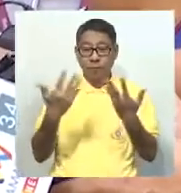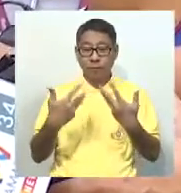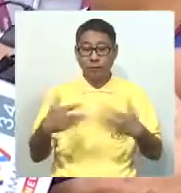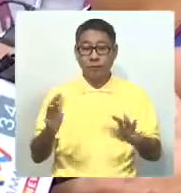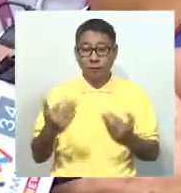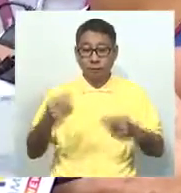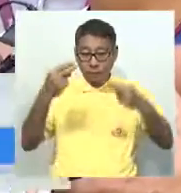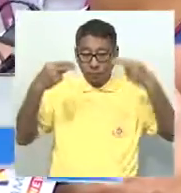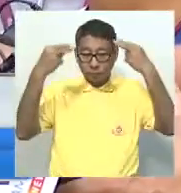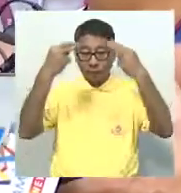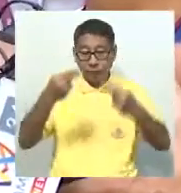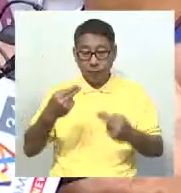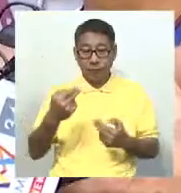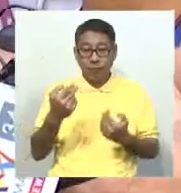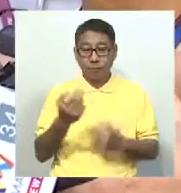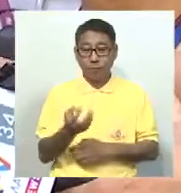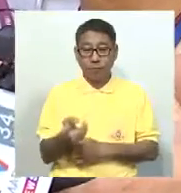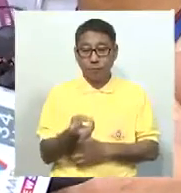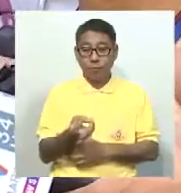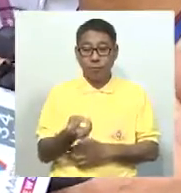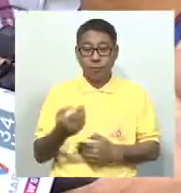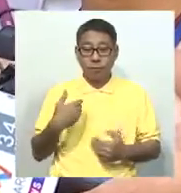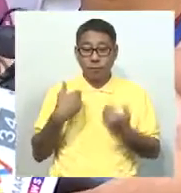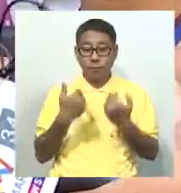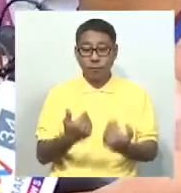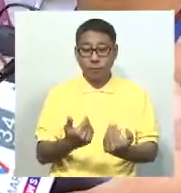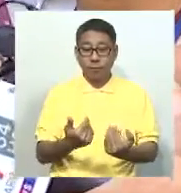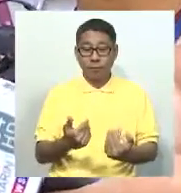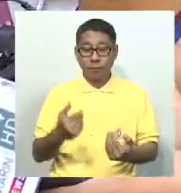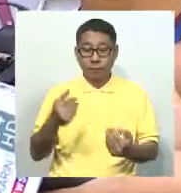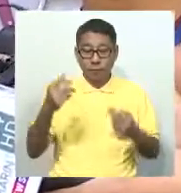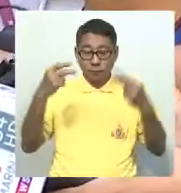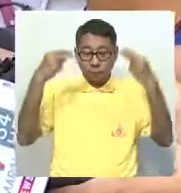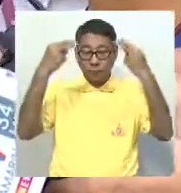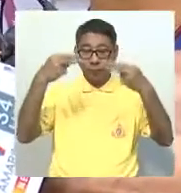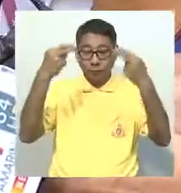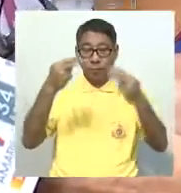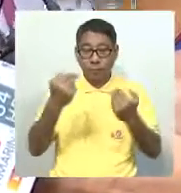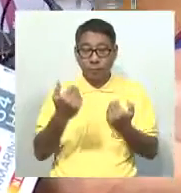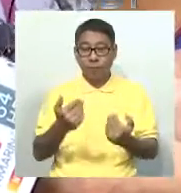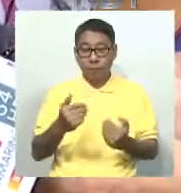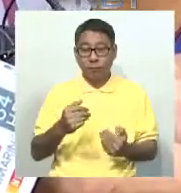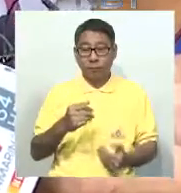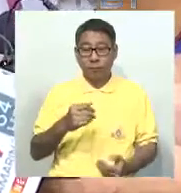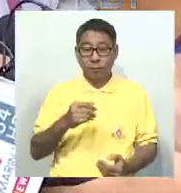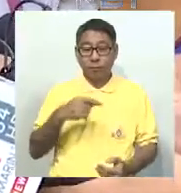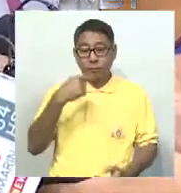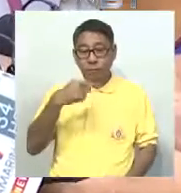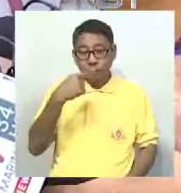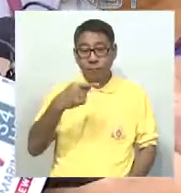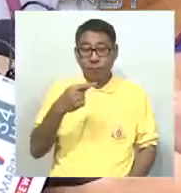ห่วงกังวลกันอยู่บ้างไม่ถึงขนาดเป็นห่วงนะแต่หมายความว่ากังวลว่าอาจจะพลาดหน่อยก็คือการเรียกข